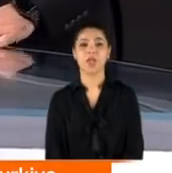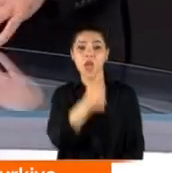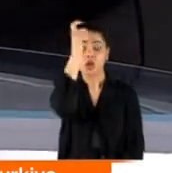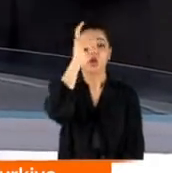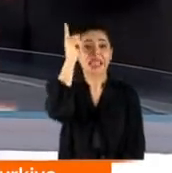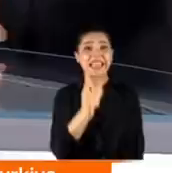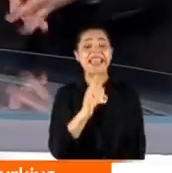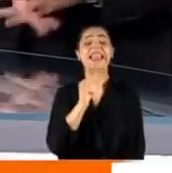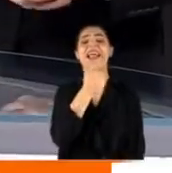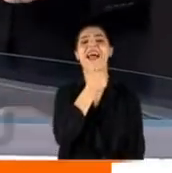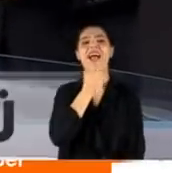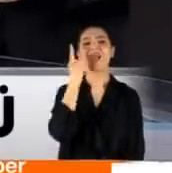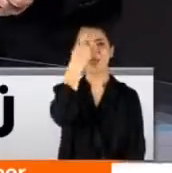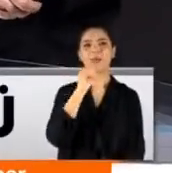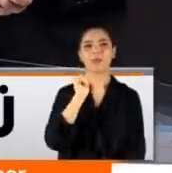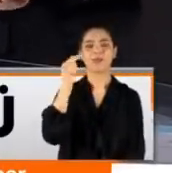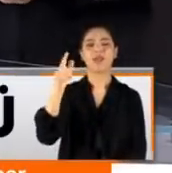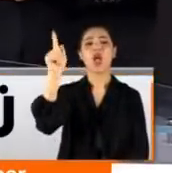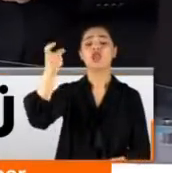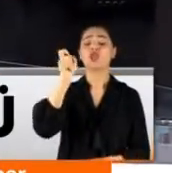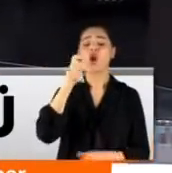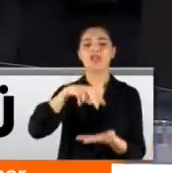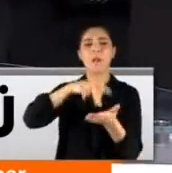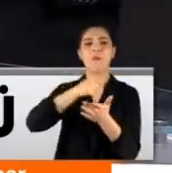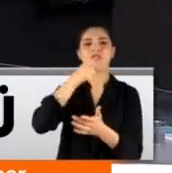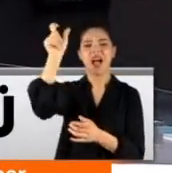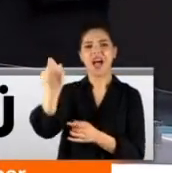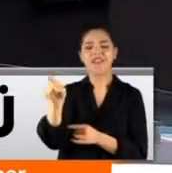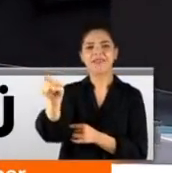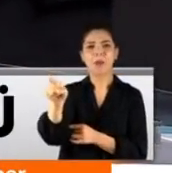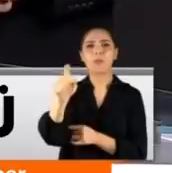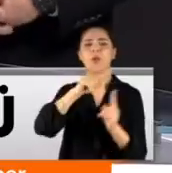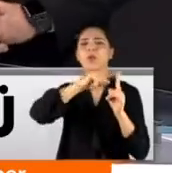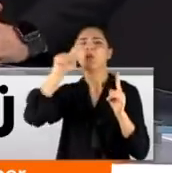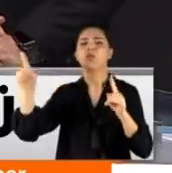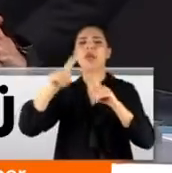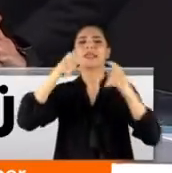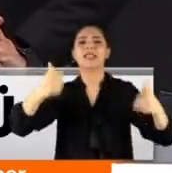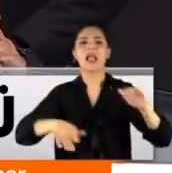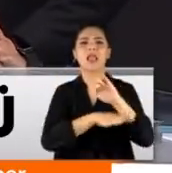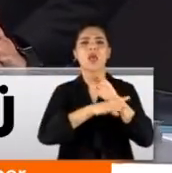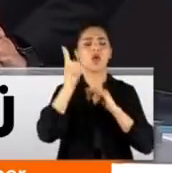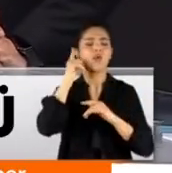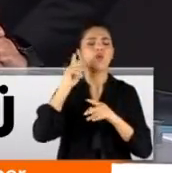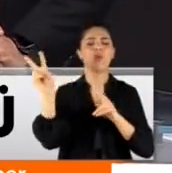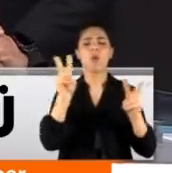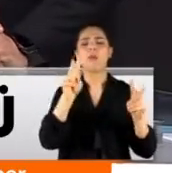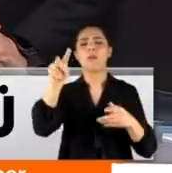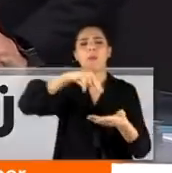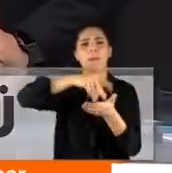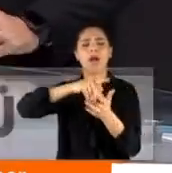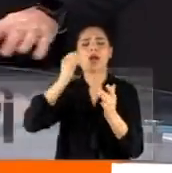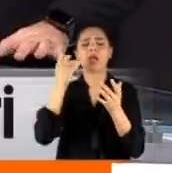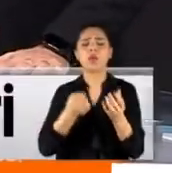Türkiye'nin ilk erkek güzeli 90'lı yılların gözde modelleri arasındaydı Karahan Çantay. Uzun süredir Tayland'da yaşayan ünlü modelden bu sabah acı bir haber